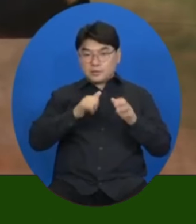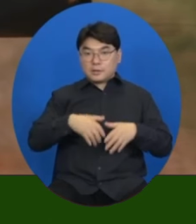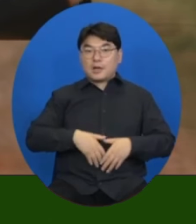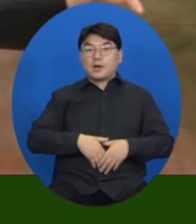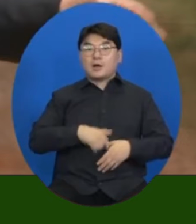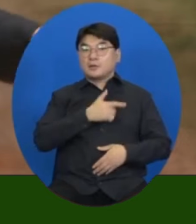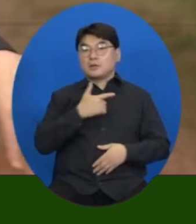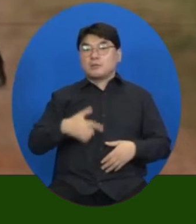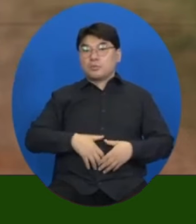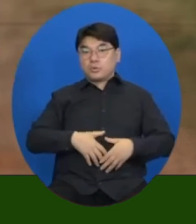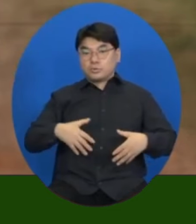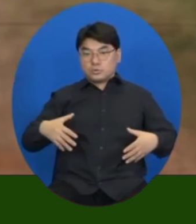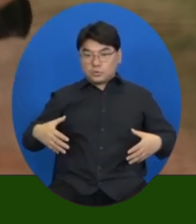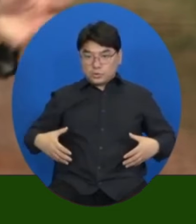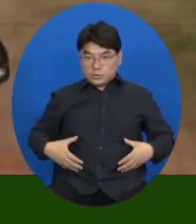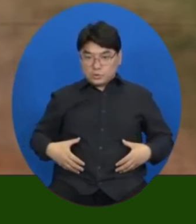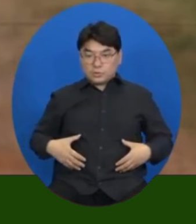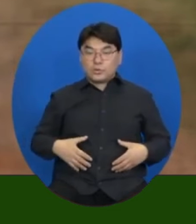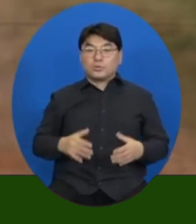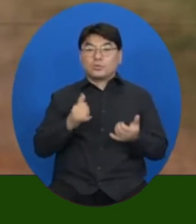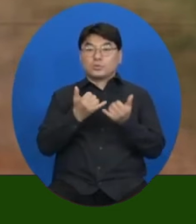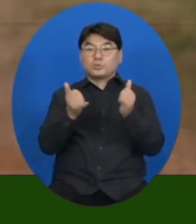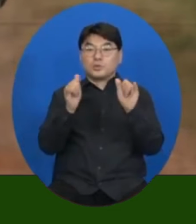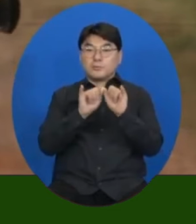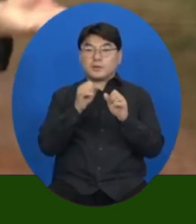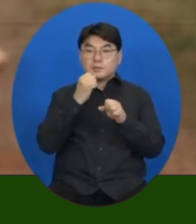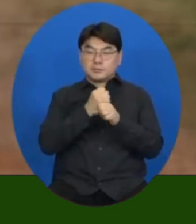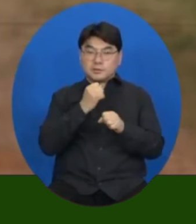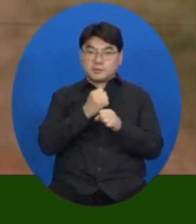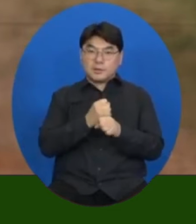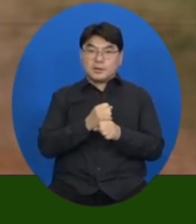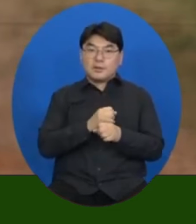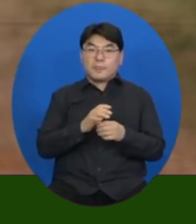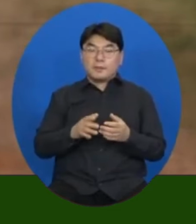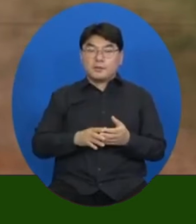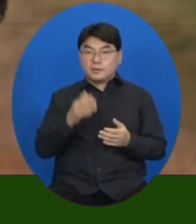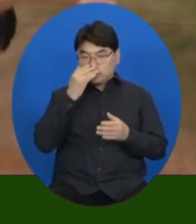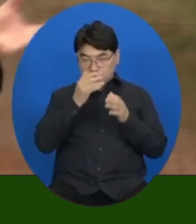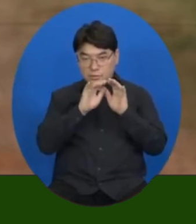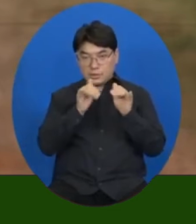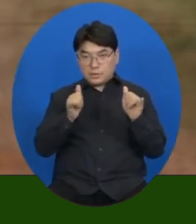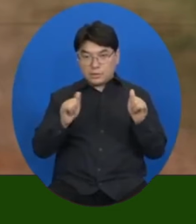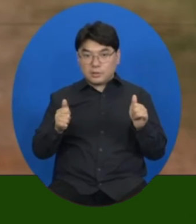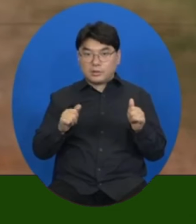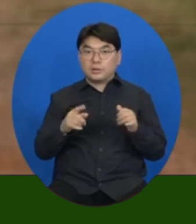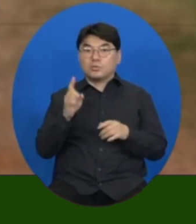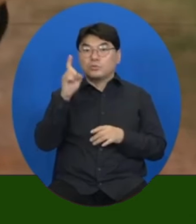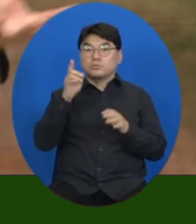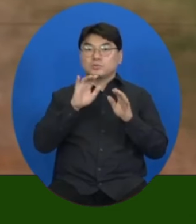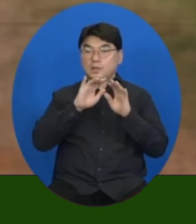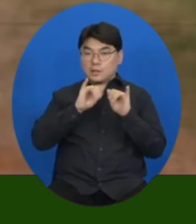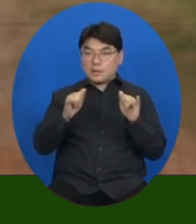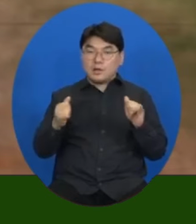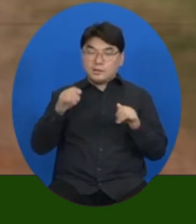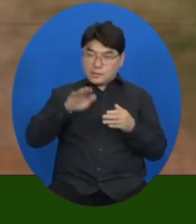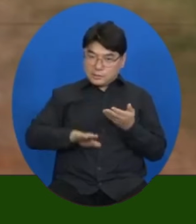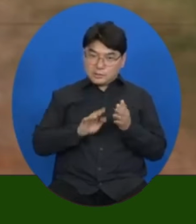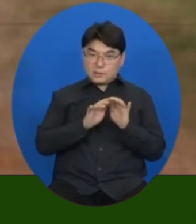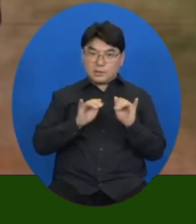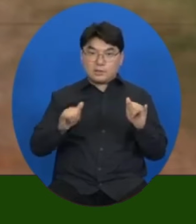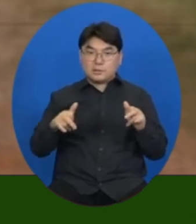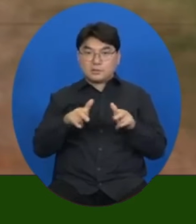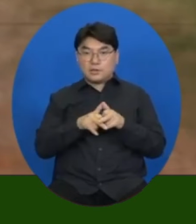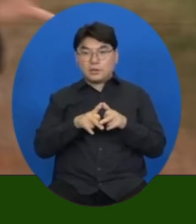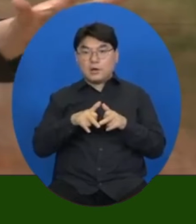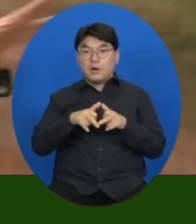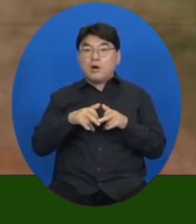만들어냅니다 남자나 여자나 유대인이나 헬라인이나 높은 자나 낮은 자나 가은 자나 가치 못한 자나 장애인이나